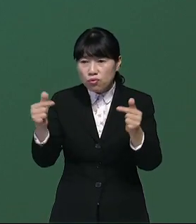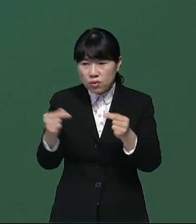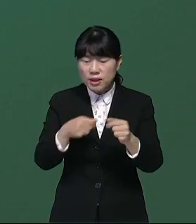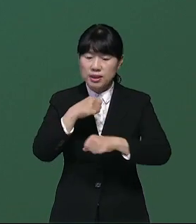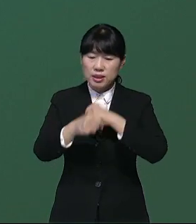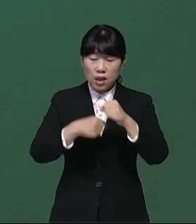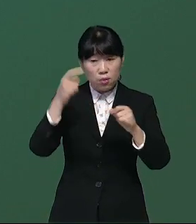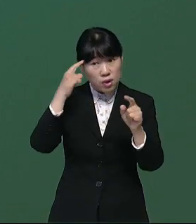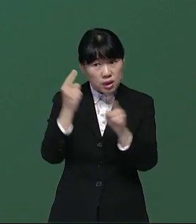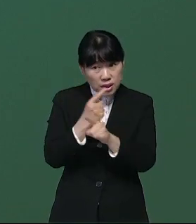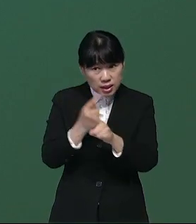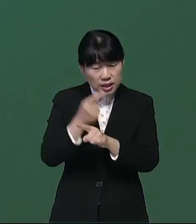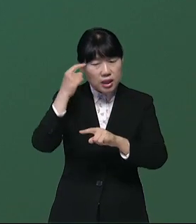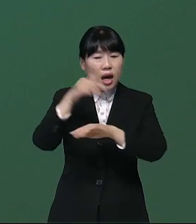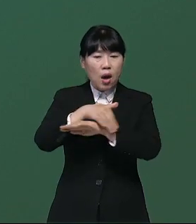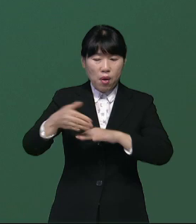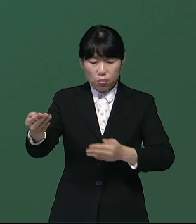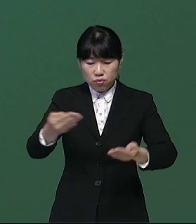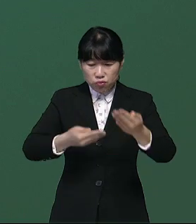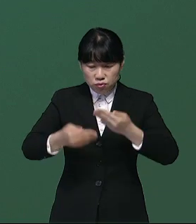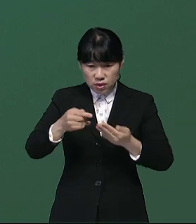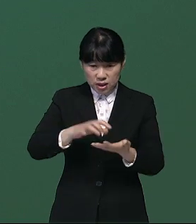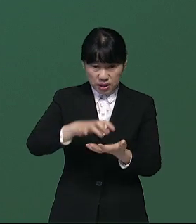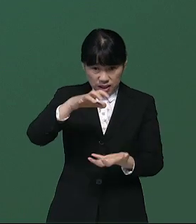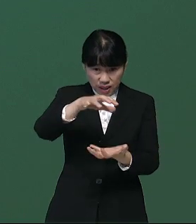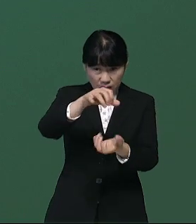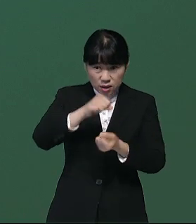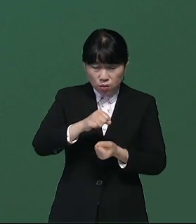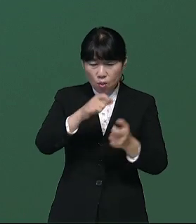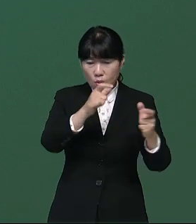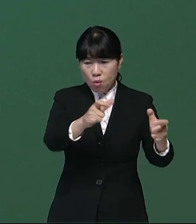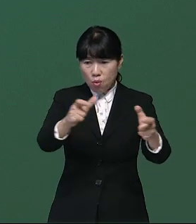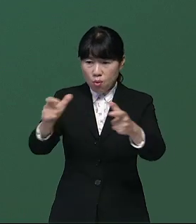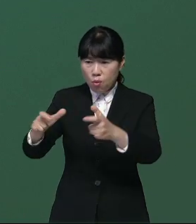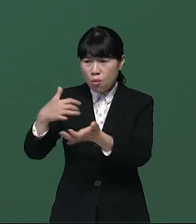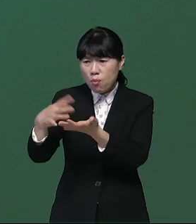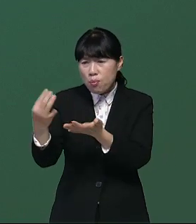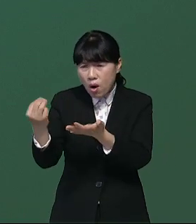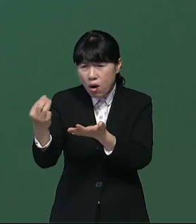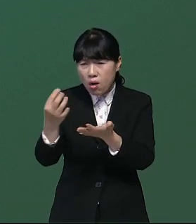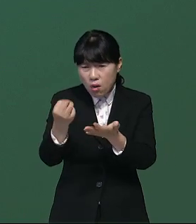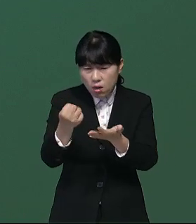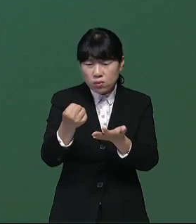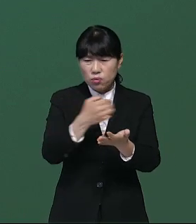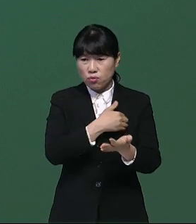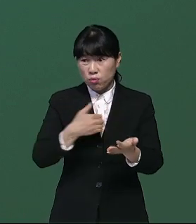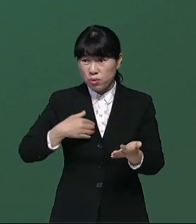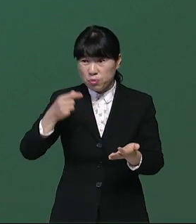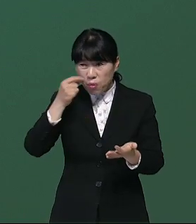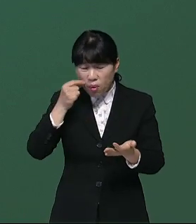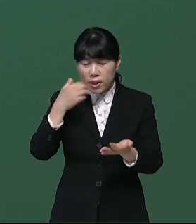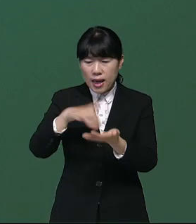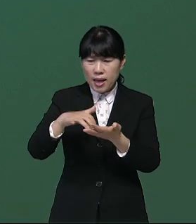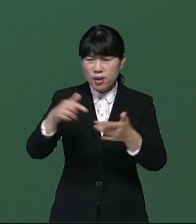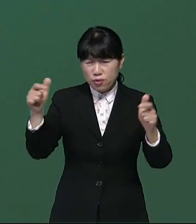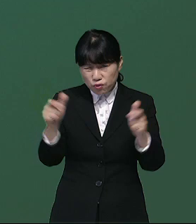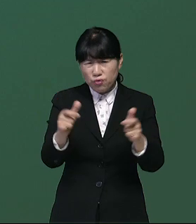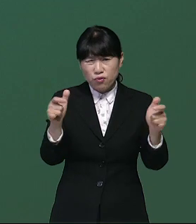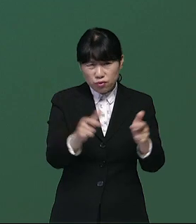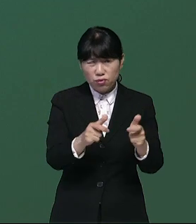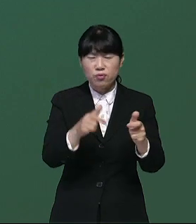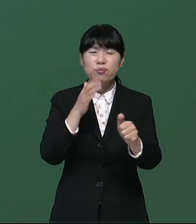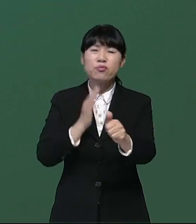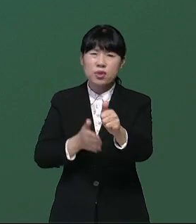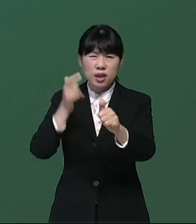자율 혁신 계획을 받고 이를 토대로 권역별로 유지 충원률을 지키지 못할 경우 정원 감축을 권고할